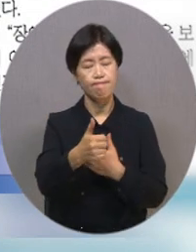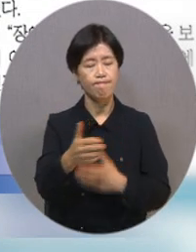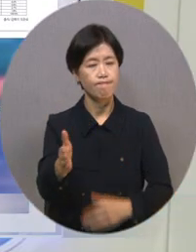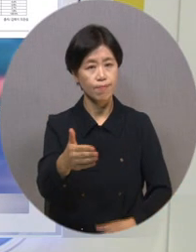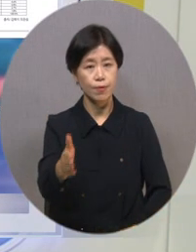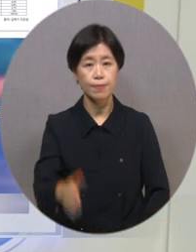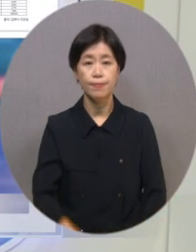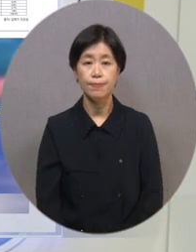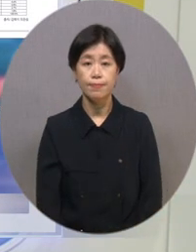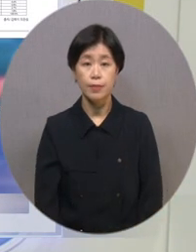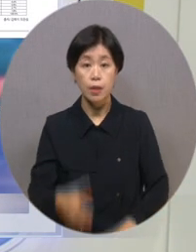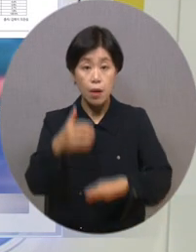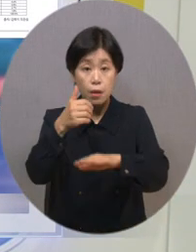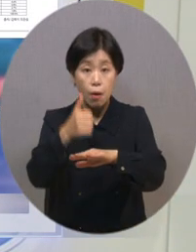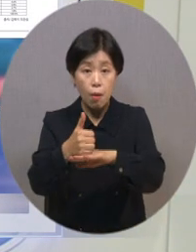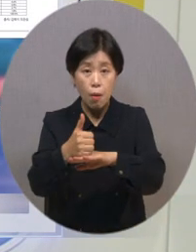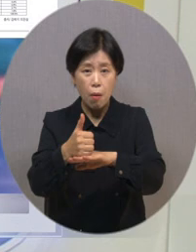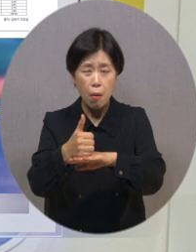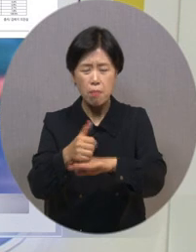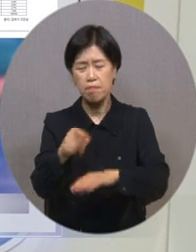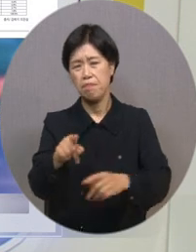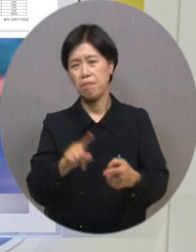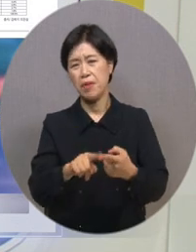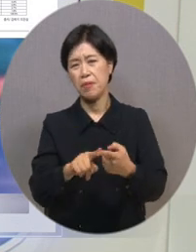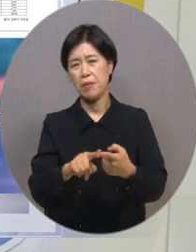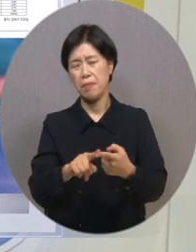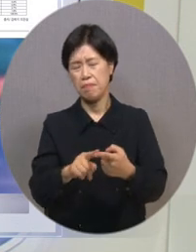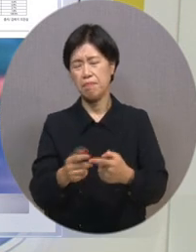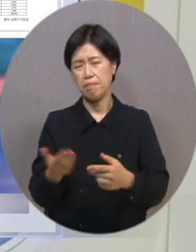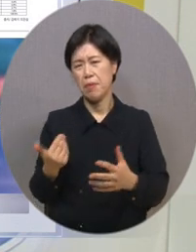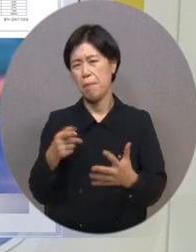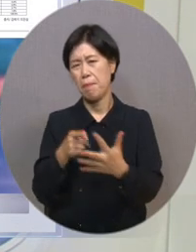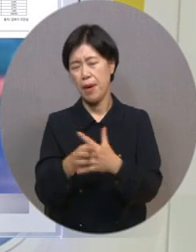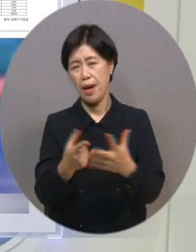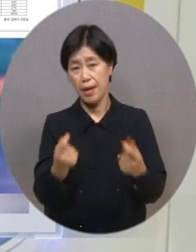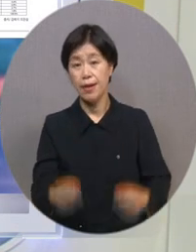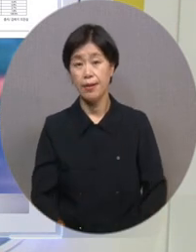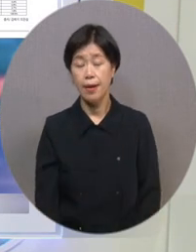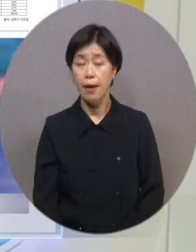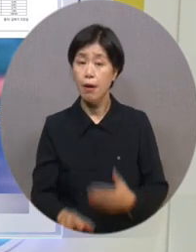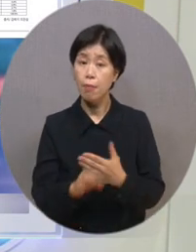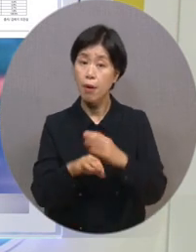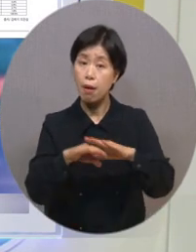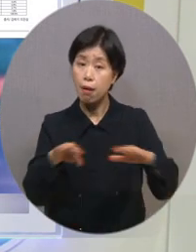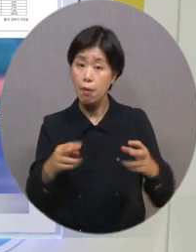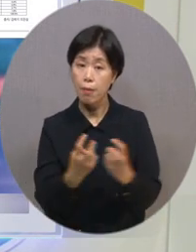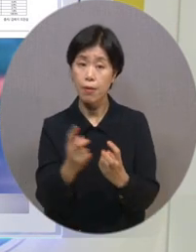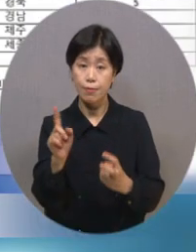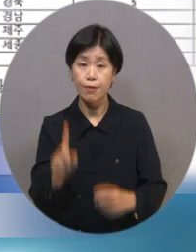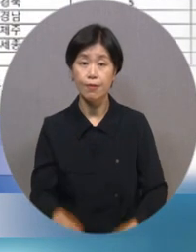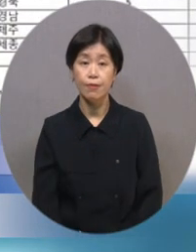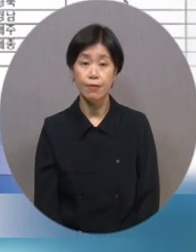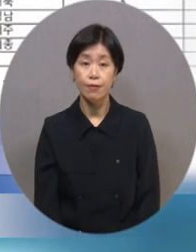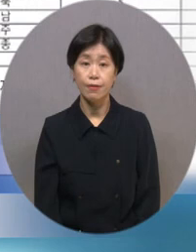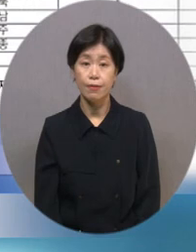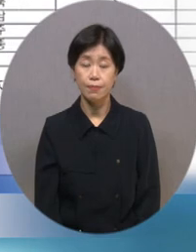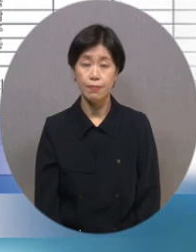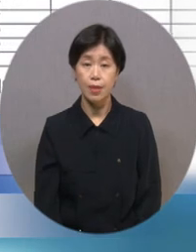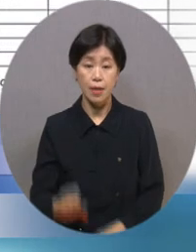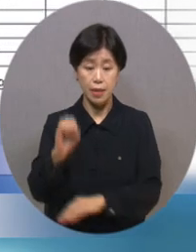없었는데요 결국 예상되는 결과가 아니었나 싶습니다 그렇다면 해결책은 없을까요